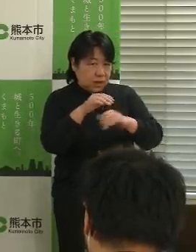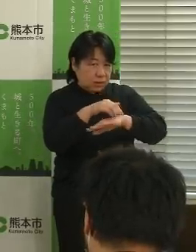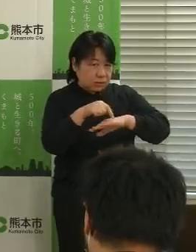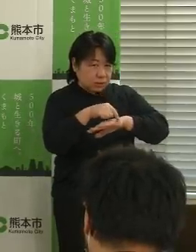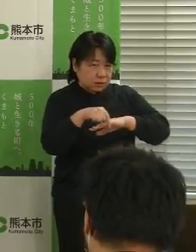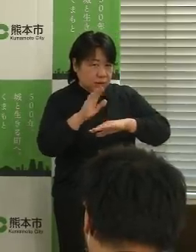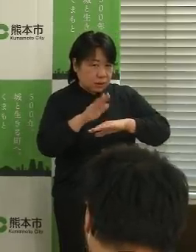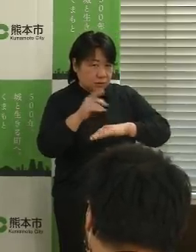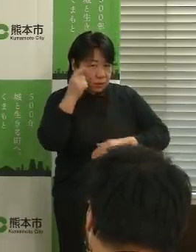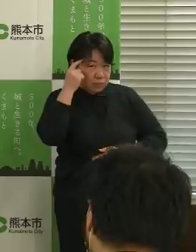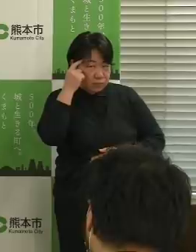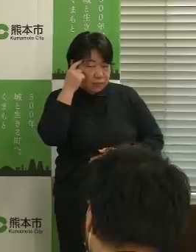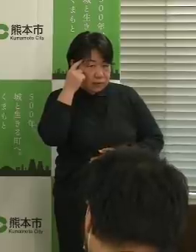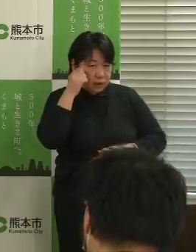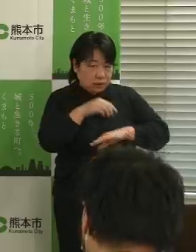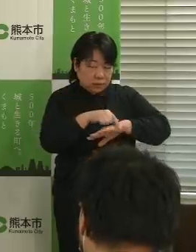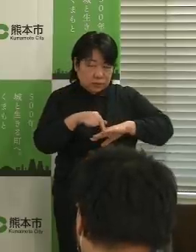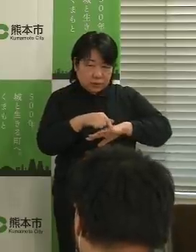う